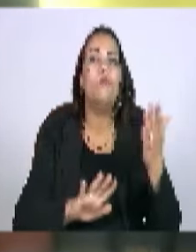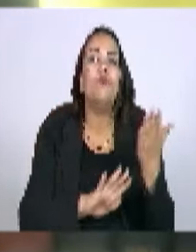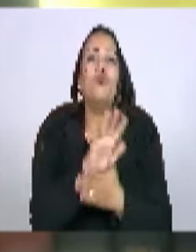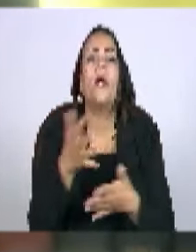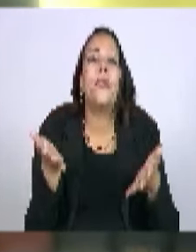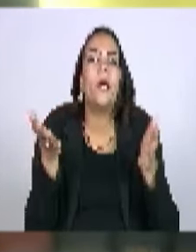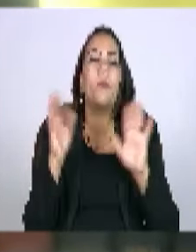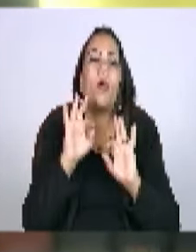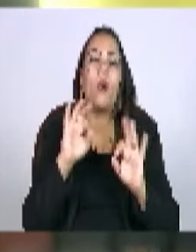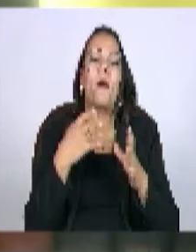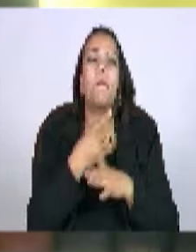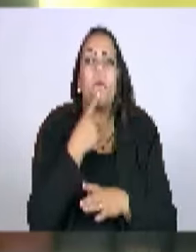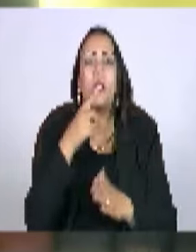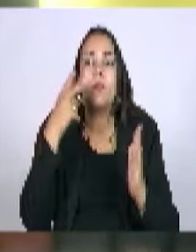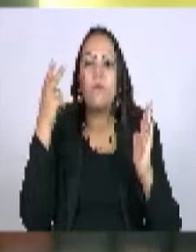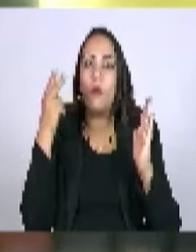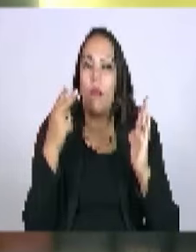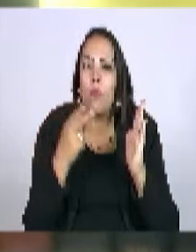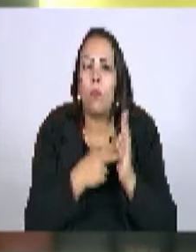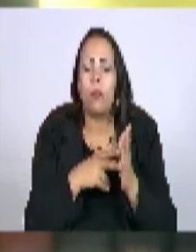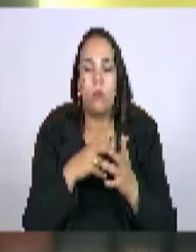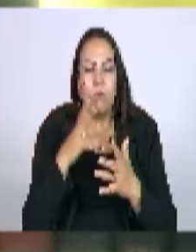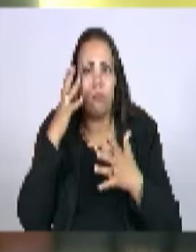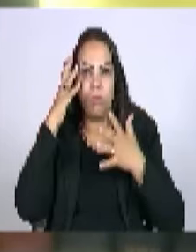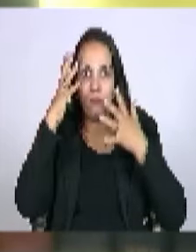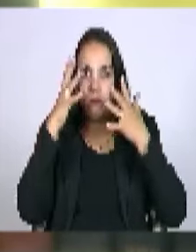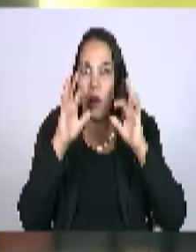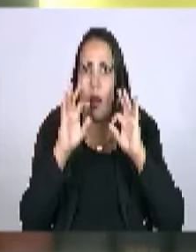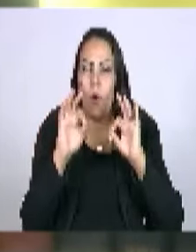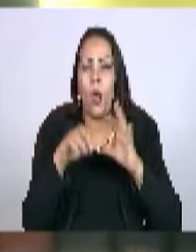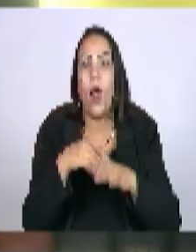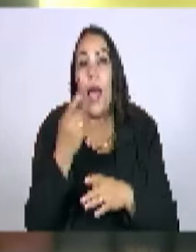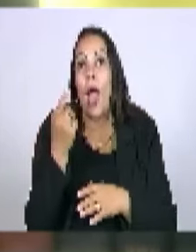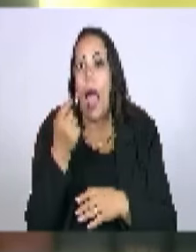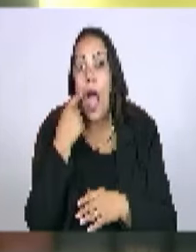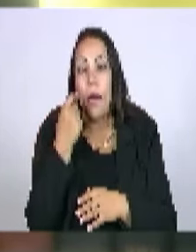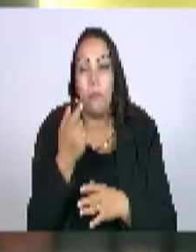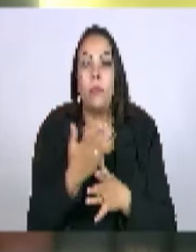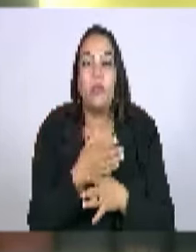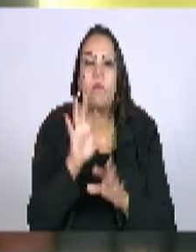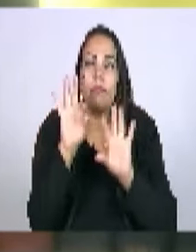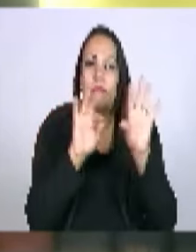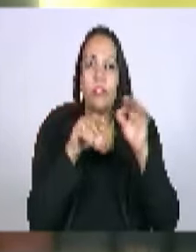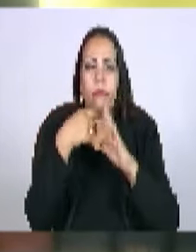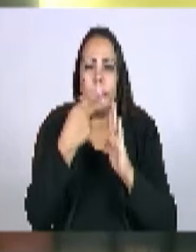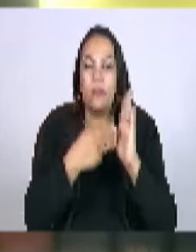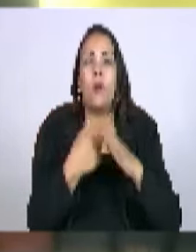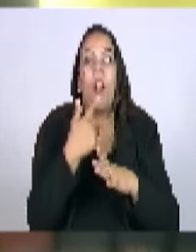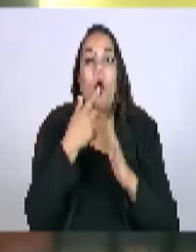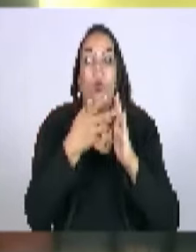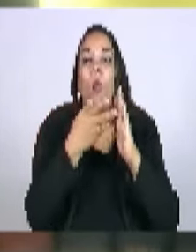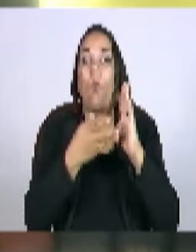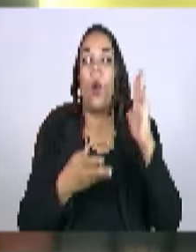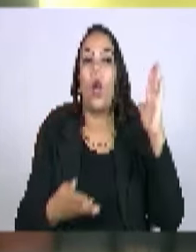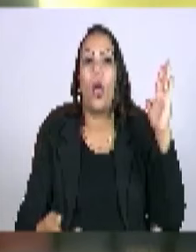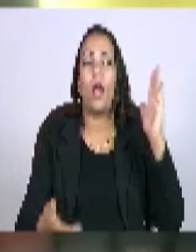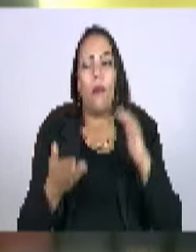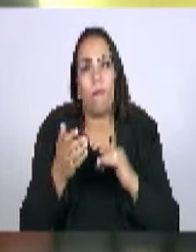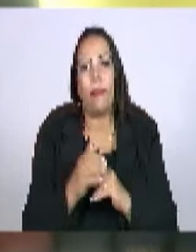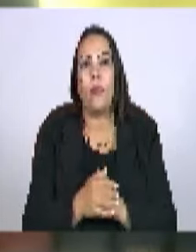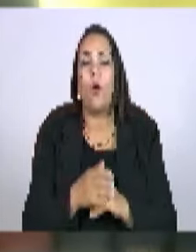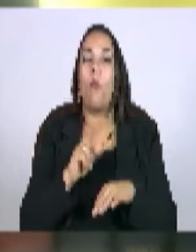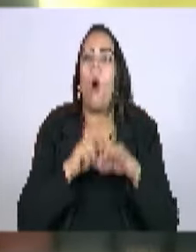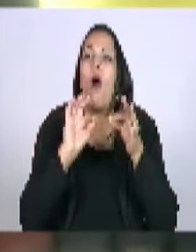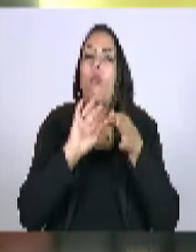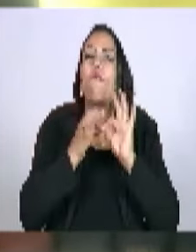كبيره جدا لكنه تقرير مثير للغايه انا قلت لكم بعض مما وارده في هذا التقرير لكن التقرير كبير وفي